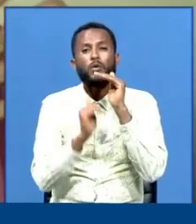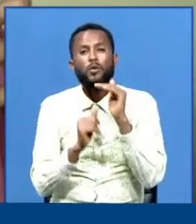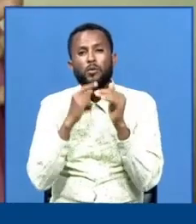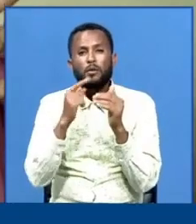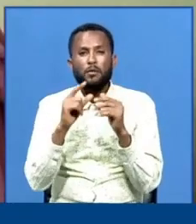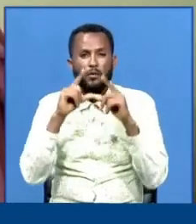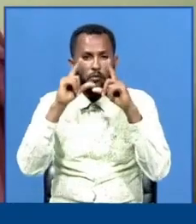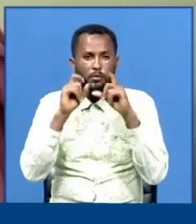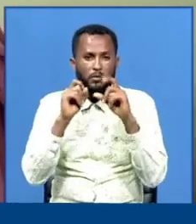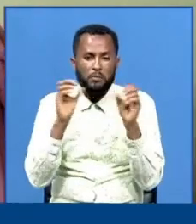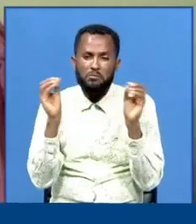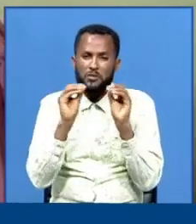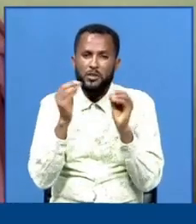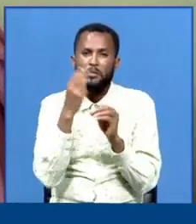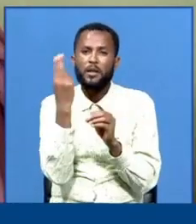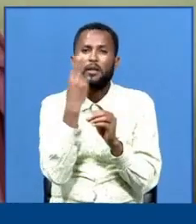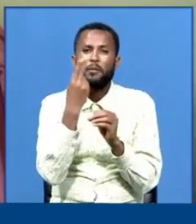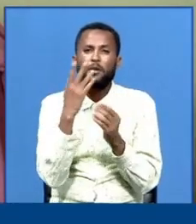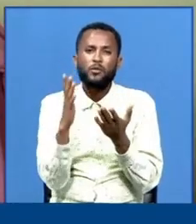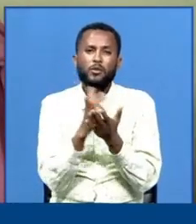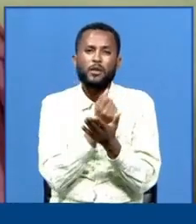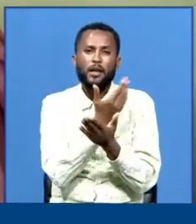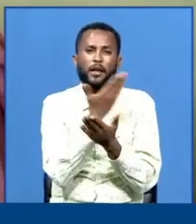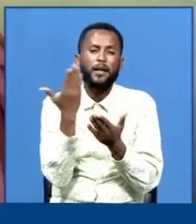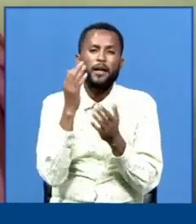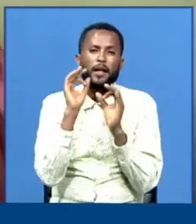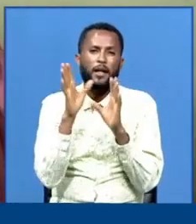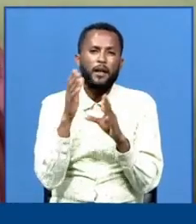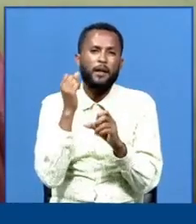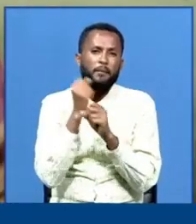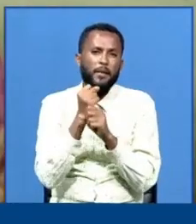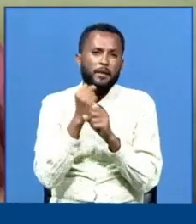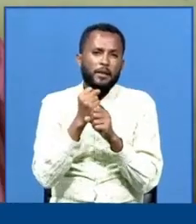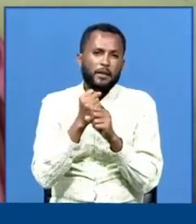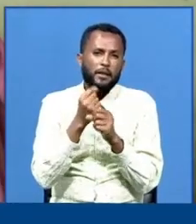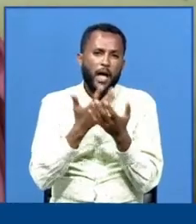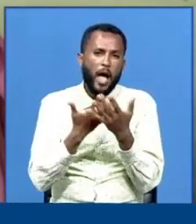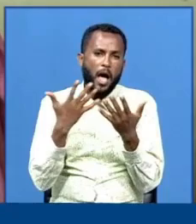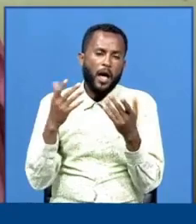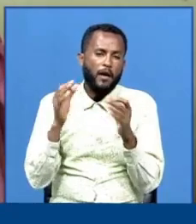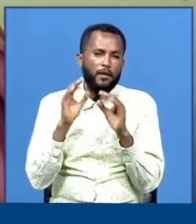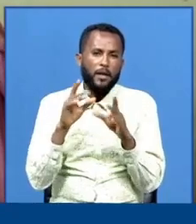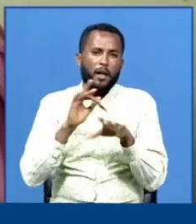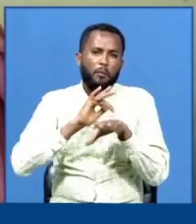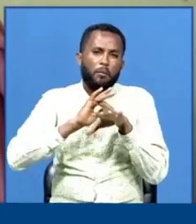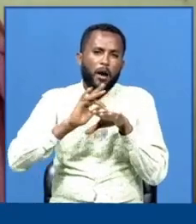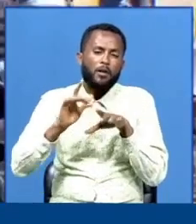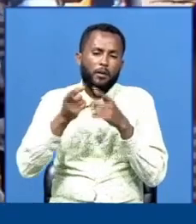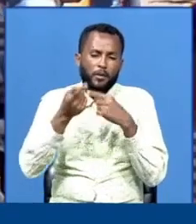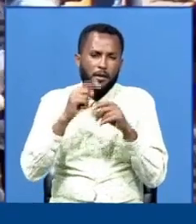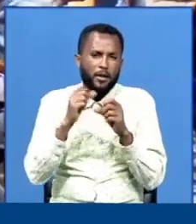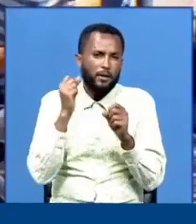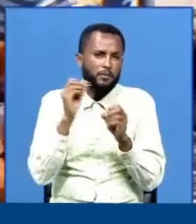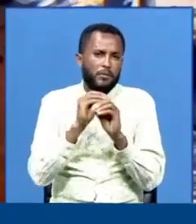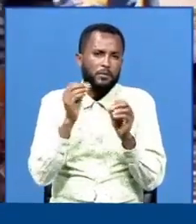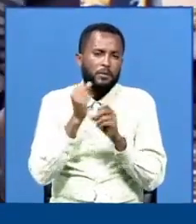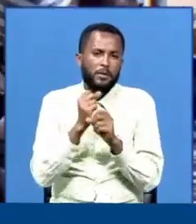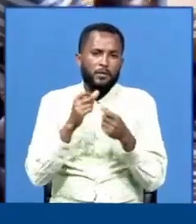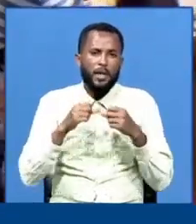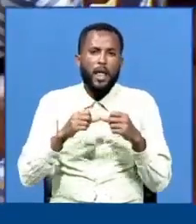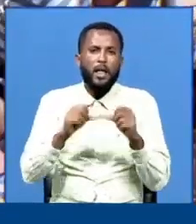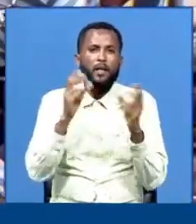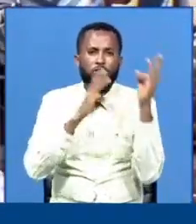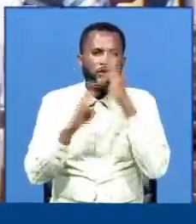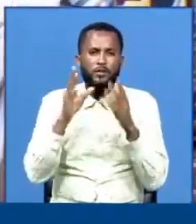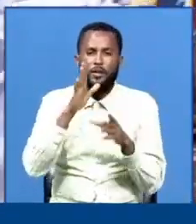ንፎቶ ምልዓል ኢ ደኣ ምንም ጥቕሚ ድወሰድና የብልና መስርሒ ብረድስቲ የብልና ጥራሕና ኢና ድወፀና ከገዛና ምንም መስርሒ የብልና ብዘላቕነት ጸገም